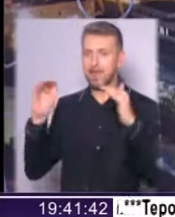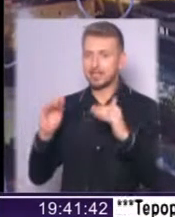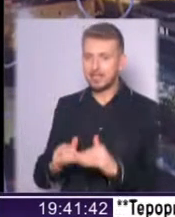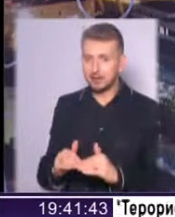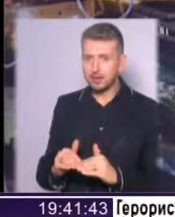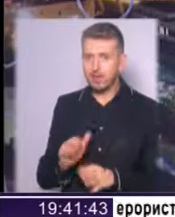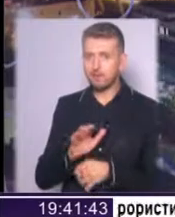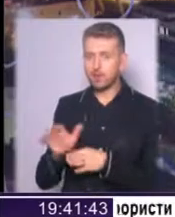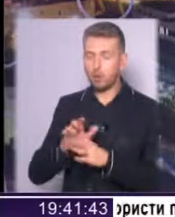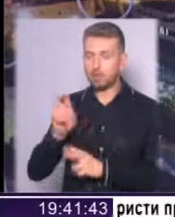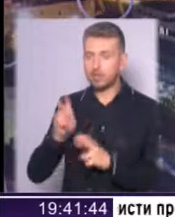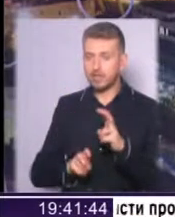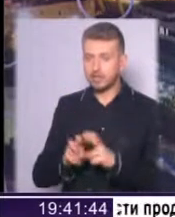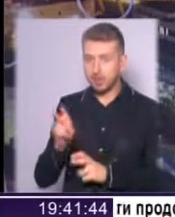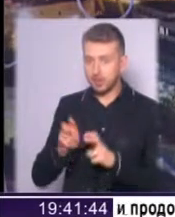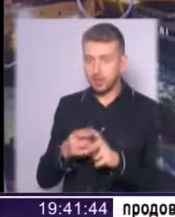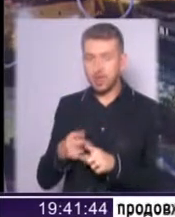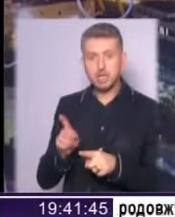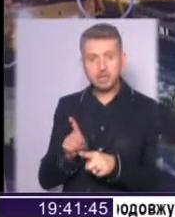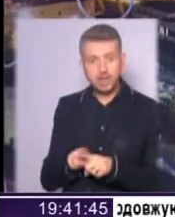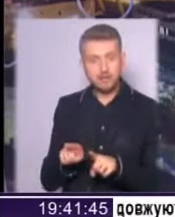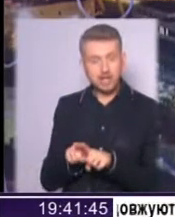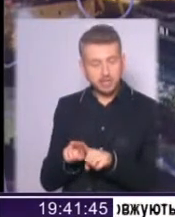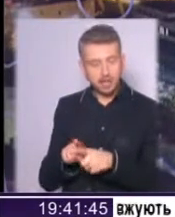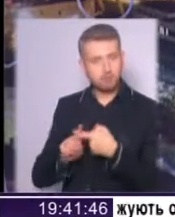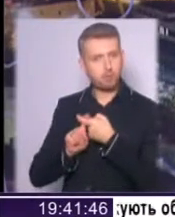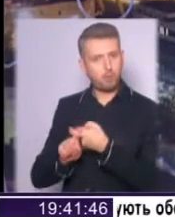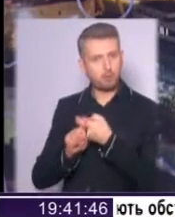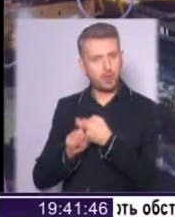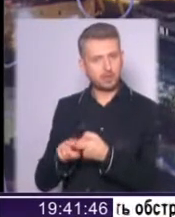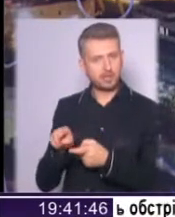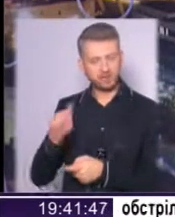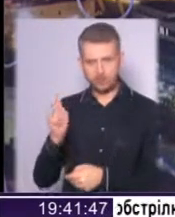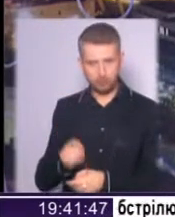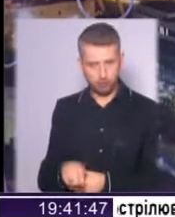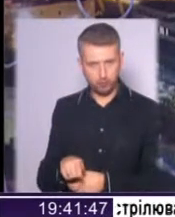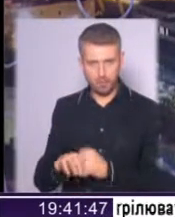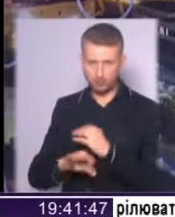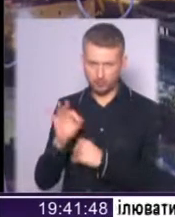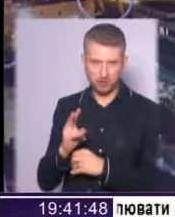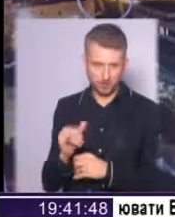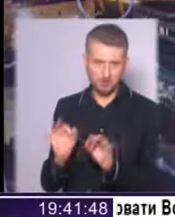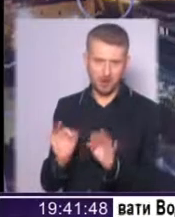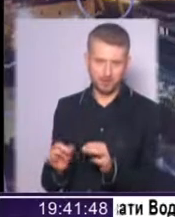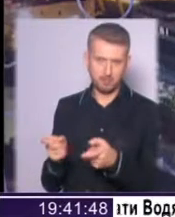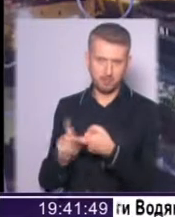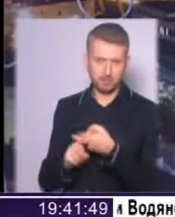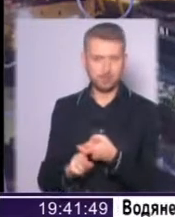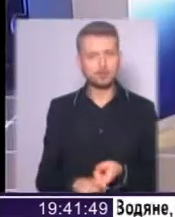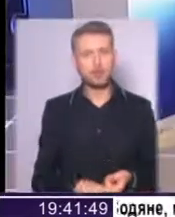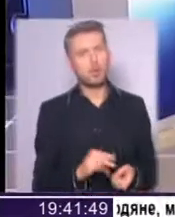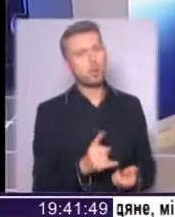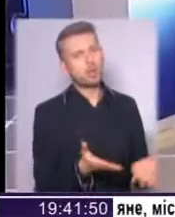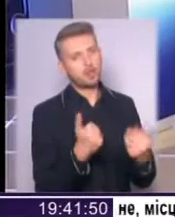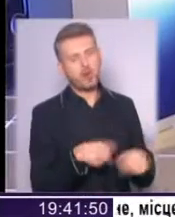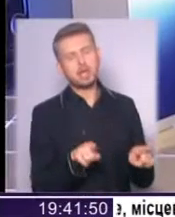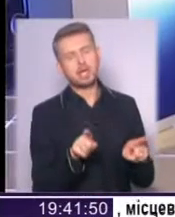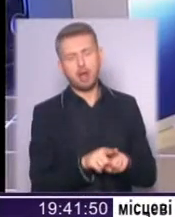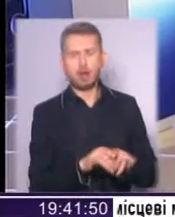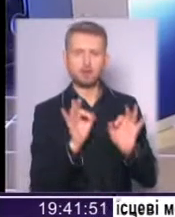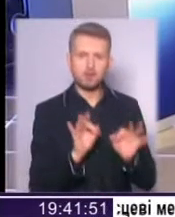душу населення було 4 тисячі, а зараз 1800 доларів. Про що ми далі можемо говорити? Ну, єдине, що, ну, знову ж таки, заради справедливості,